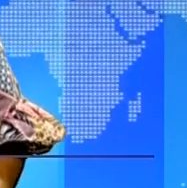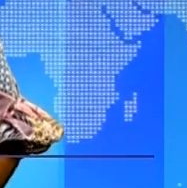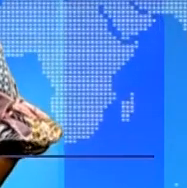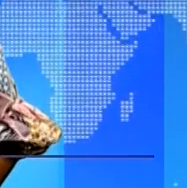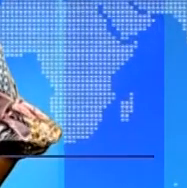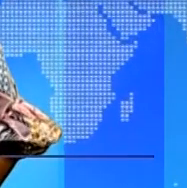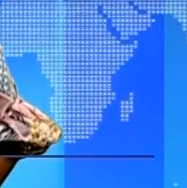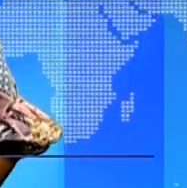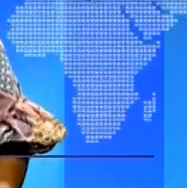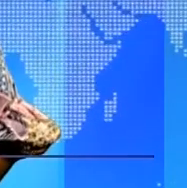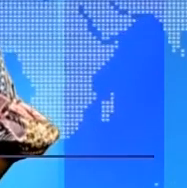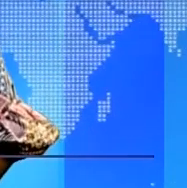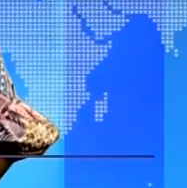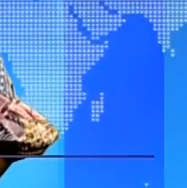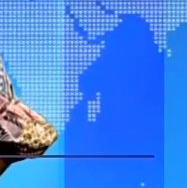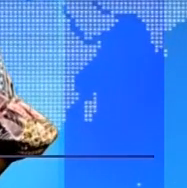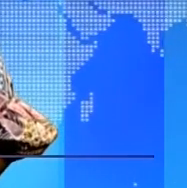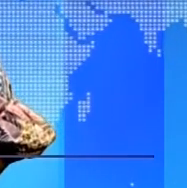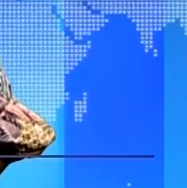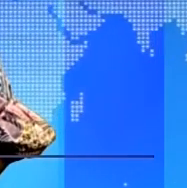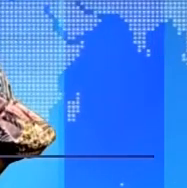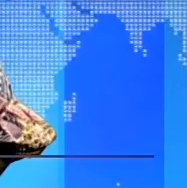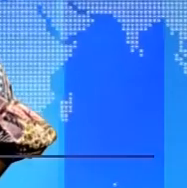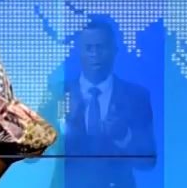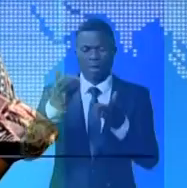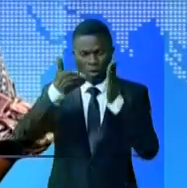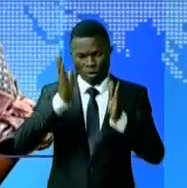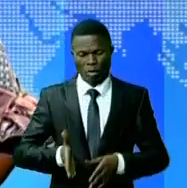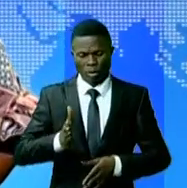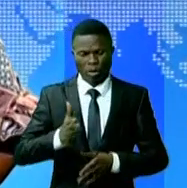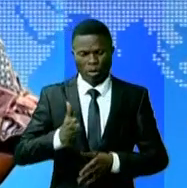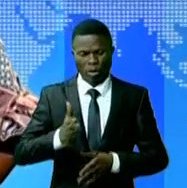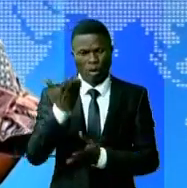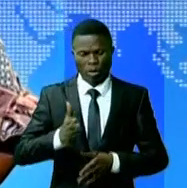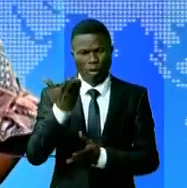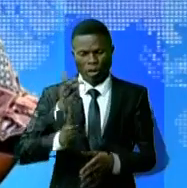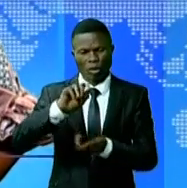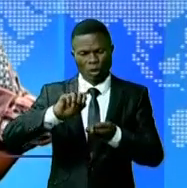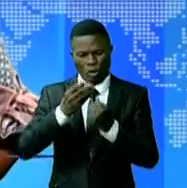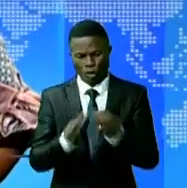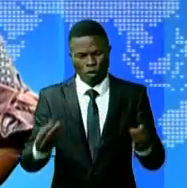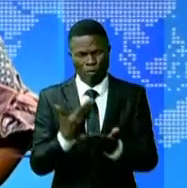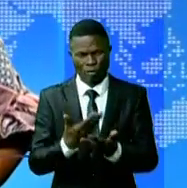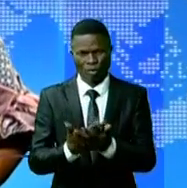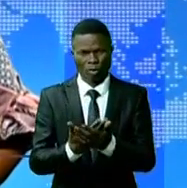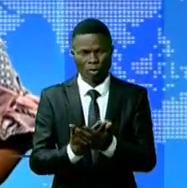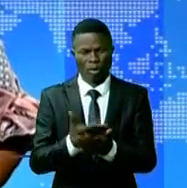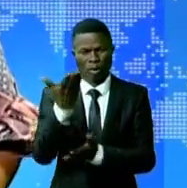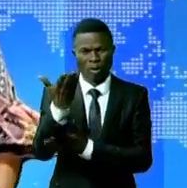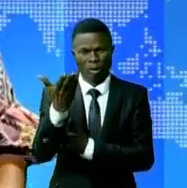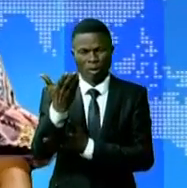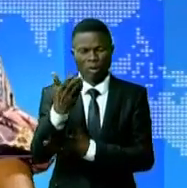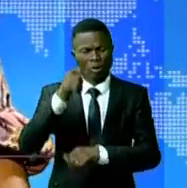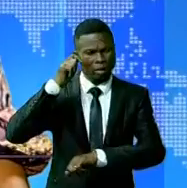maladies dermatologiques sur la population. Les écologistes plaident pour une réparation urgente et saisissent